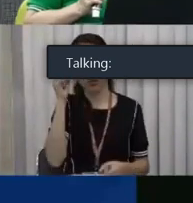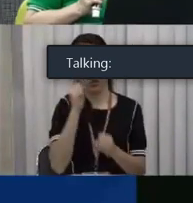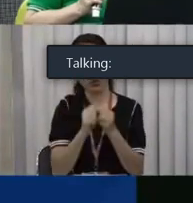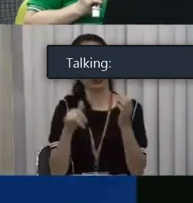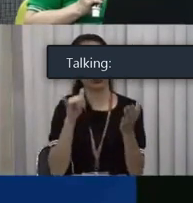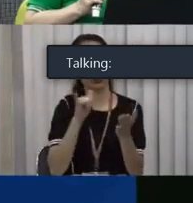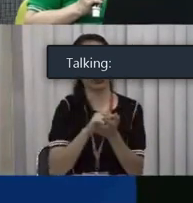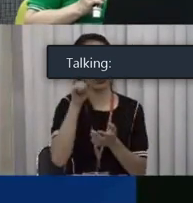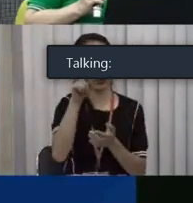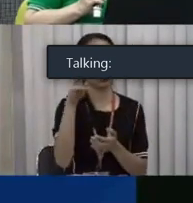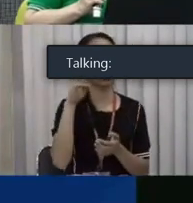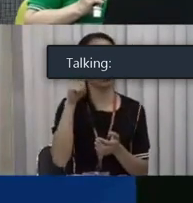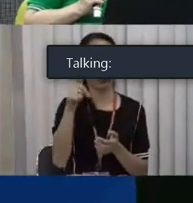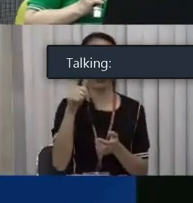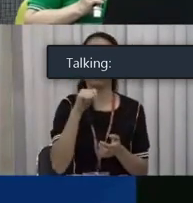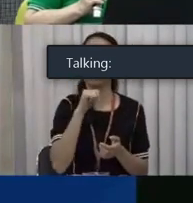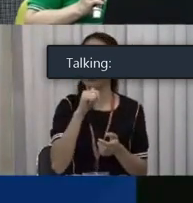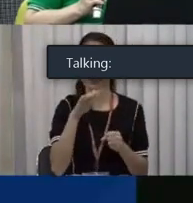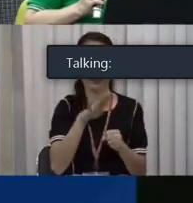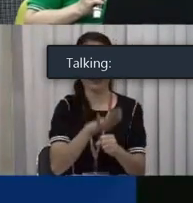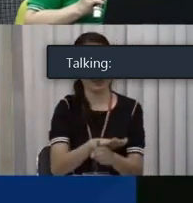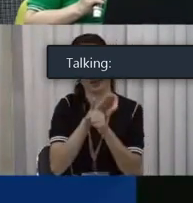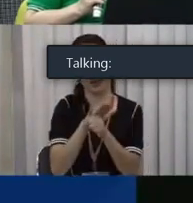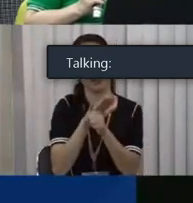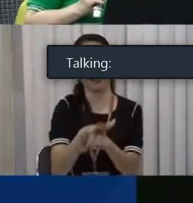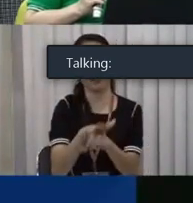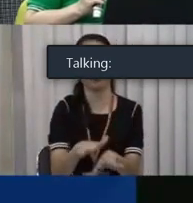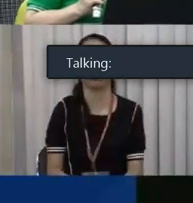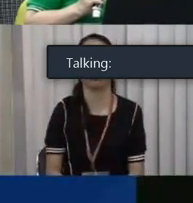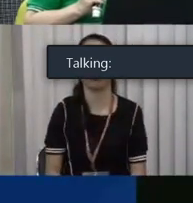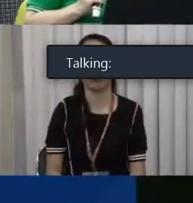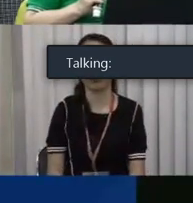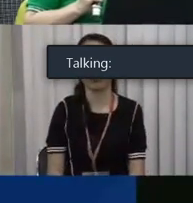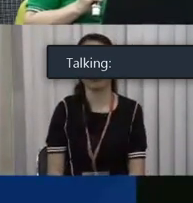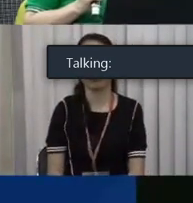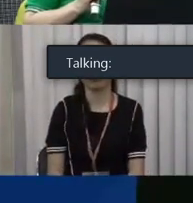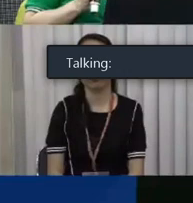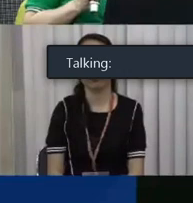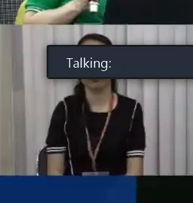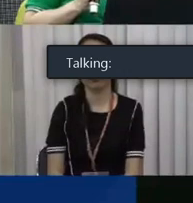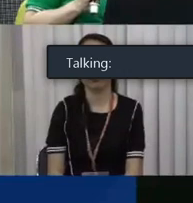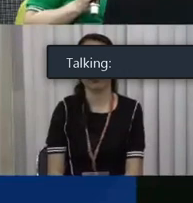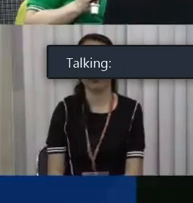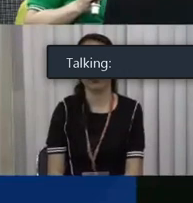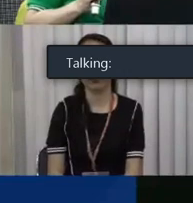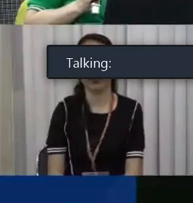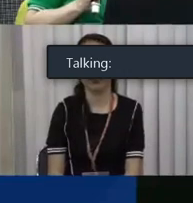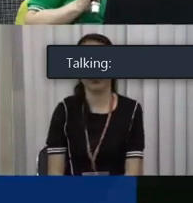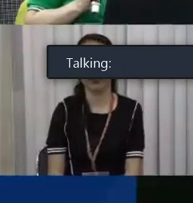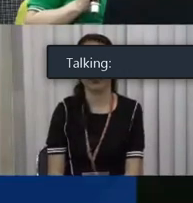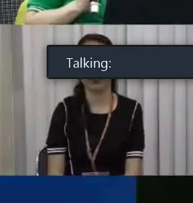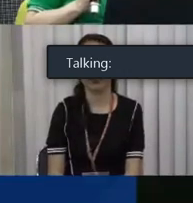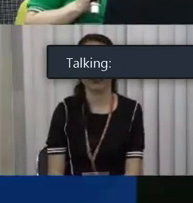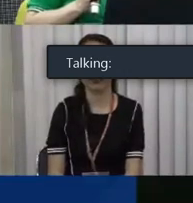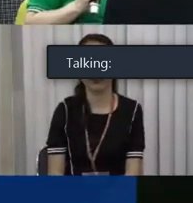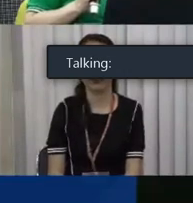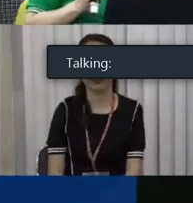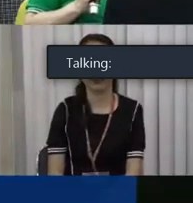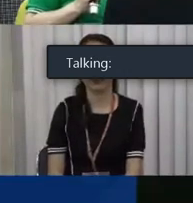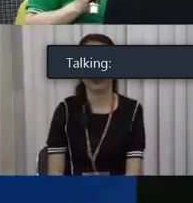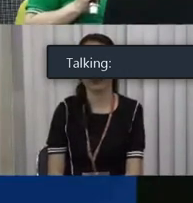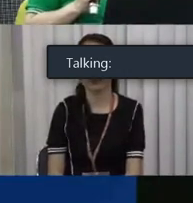tang maka-avail o multi-purpose loan sa ato ang pag-ibig, o pwede po tang naay ato